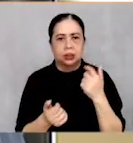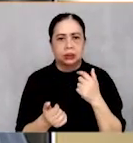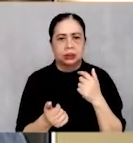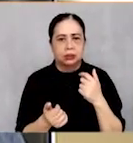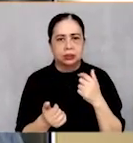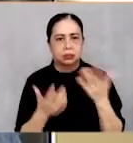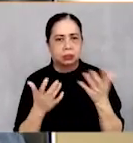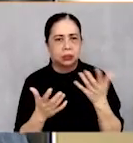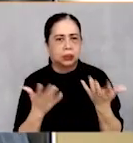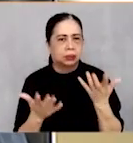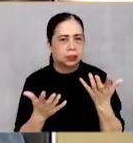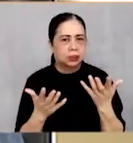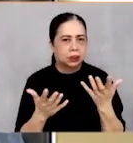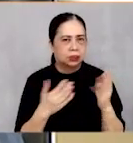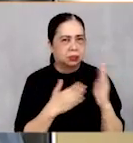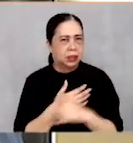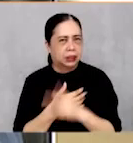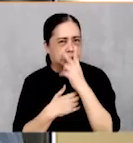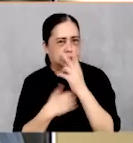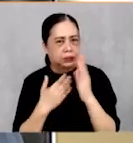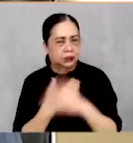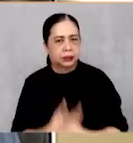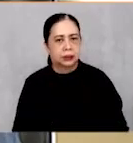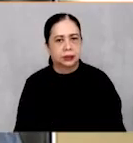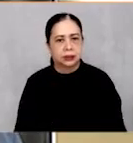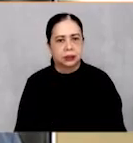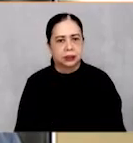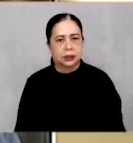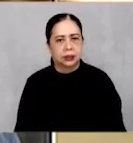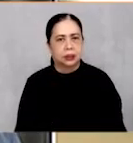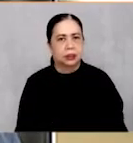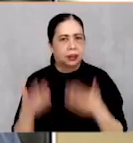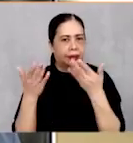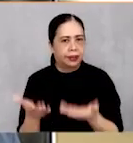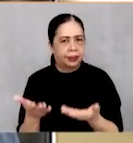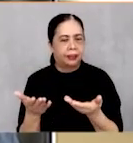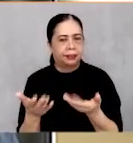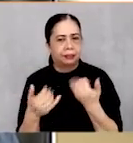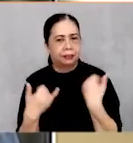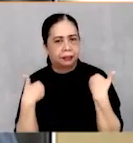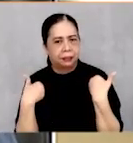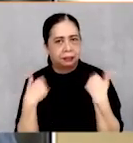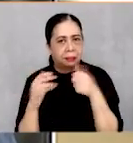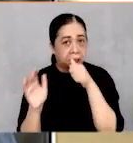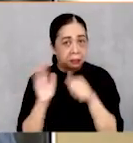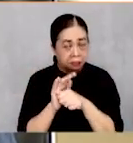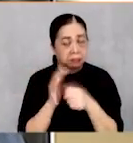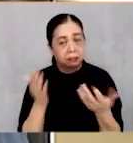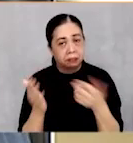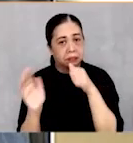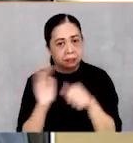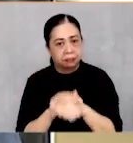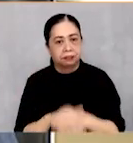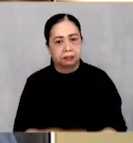kasi baka biglang bumalik eh. Diba? They're supposed to be there but they're not. So sir, baka nagtatago. Nagtatago na. Yeah.